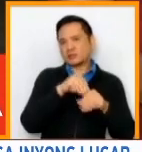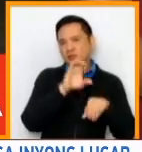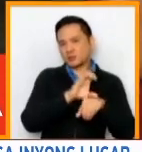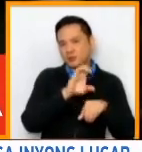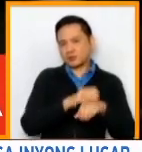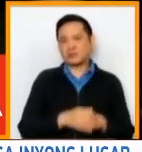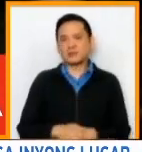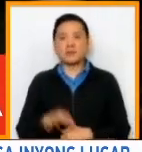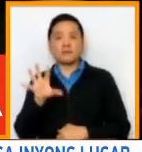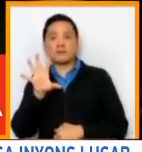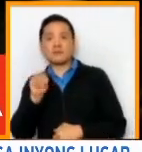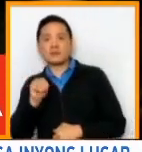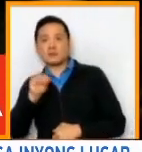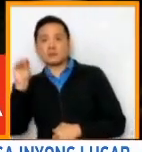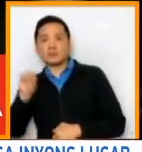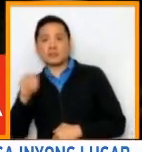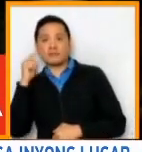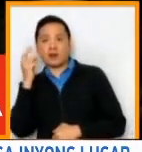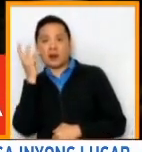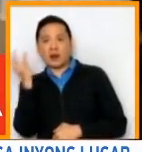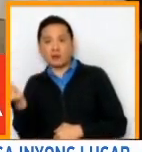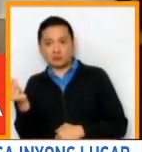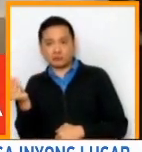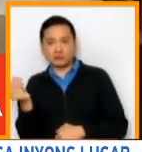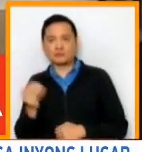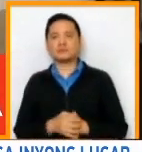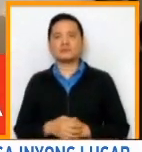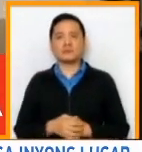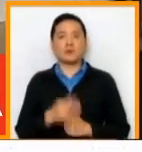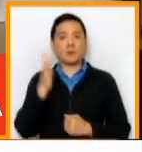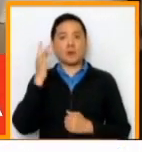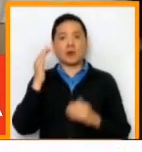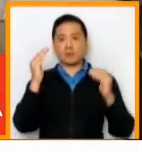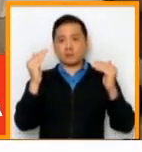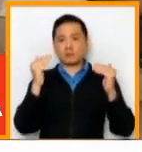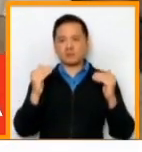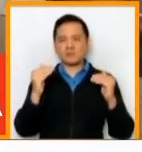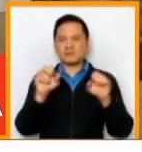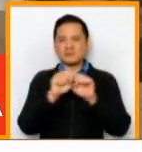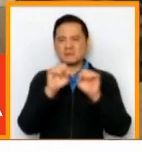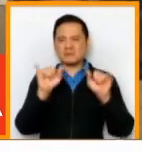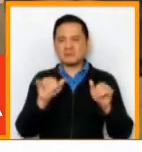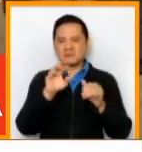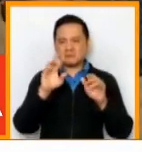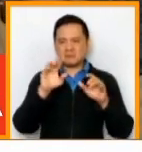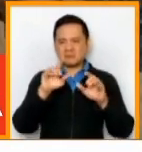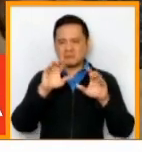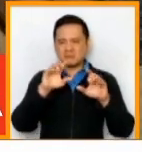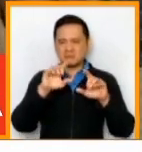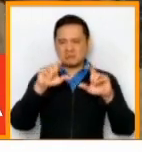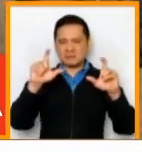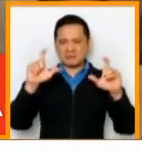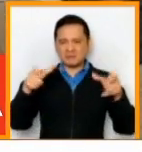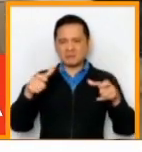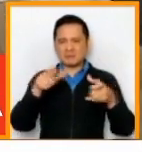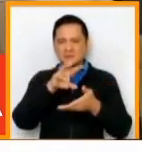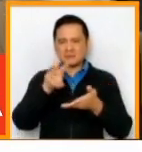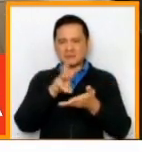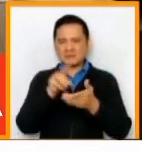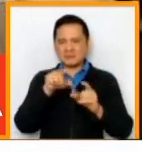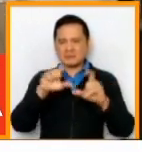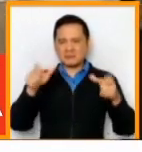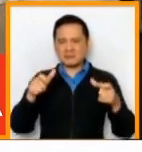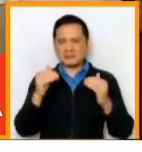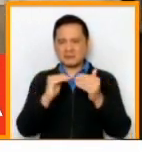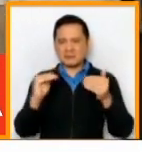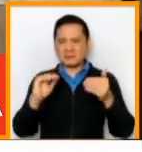50% naman sa outdoor sa ilalim ng Alert Level 3. Sang-ayon ito sa pamantayan ng IATF na sa ilalim ng Alert